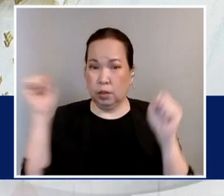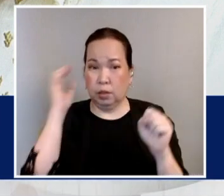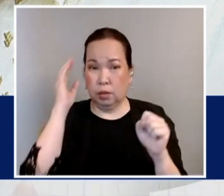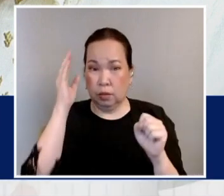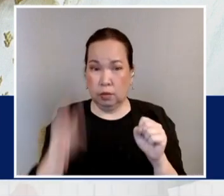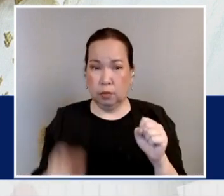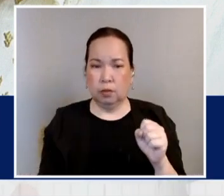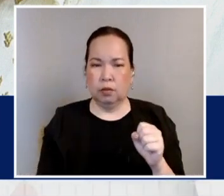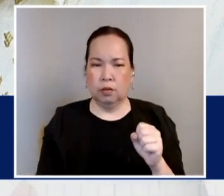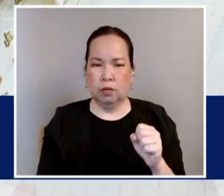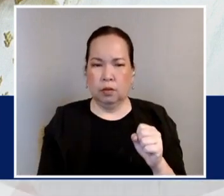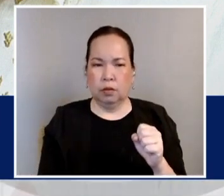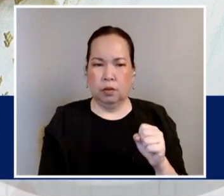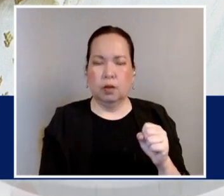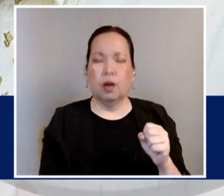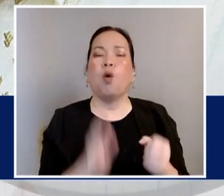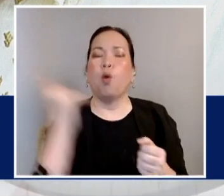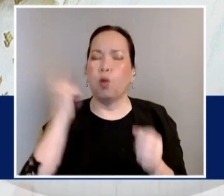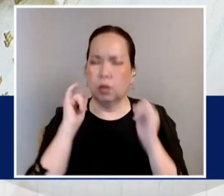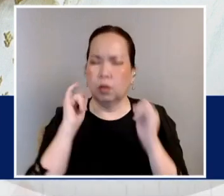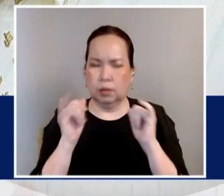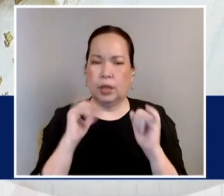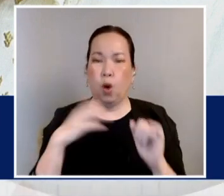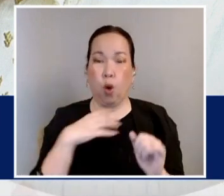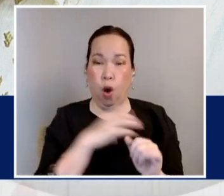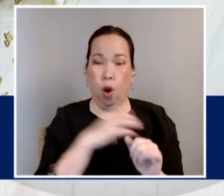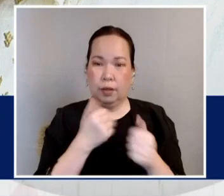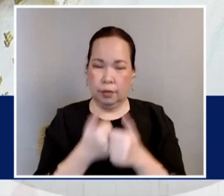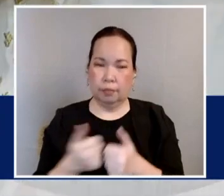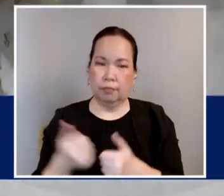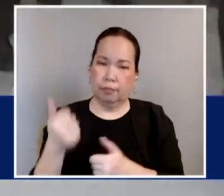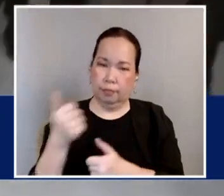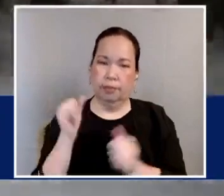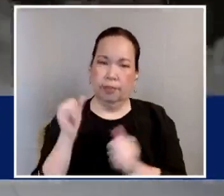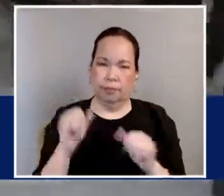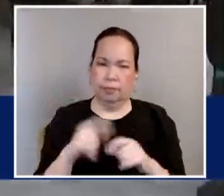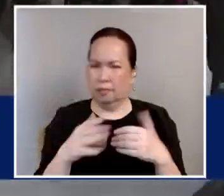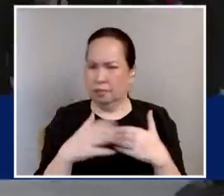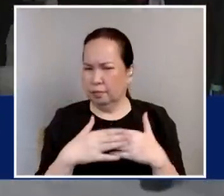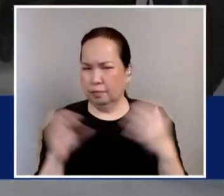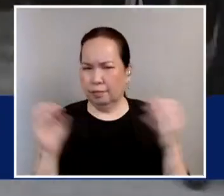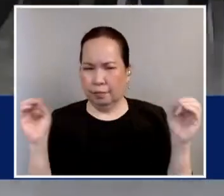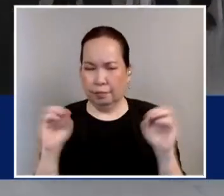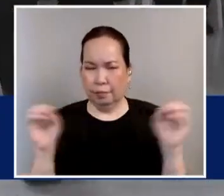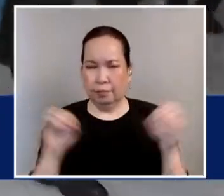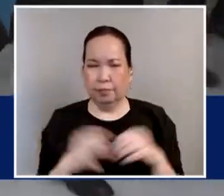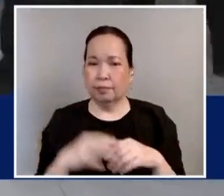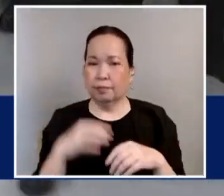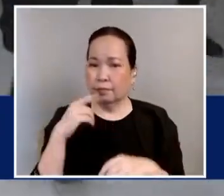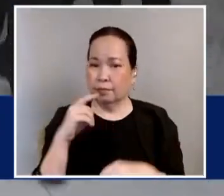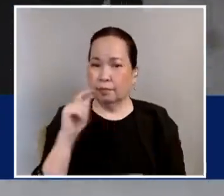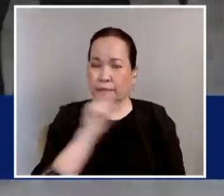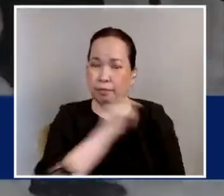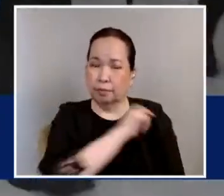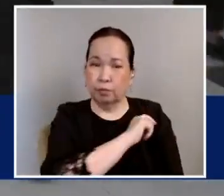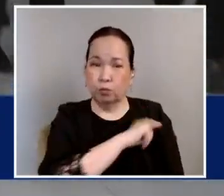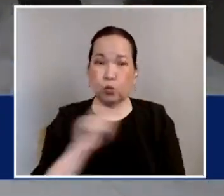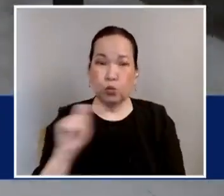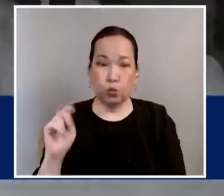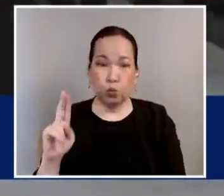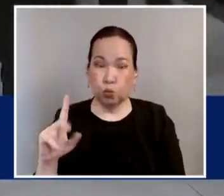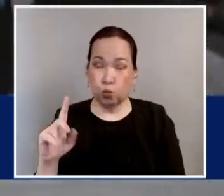para maging House Speaker muli. And then after that, wala na ho. Git pa ni Tulfo, walang sigalot sa pagitan ng Kamara at ang